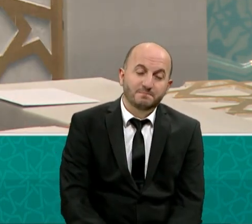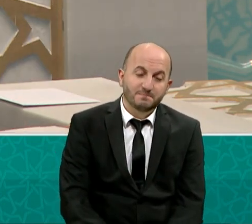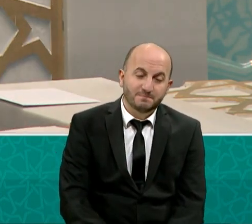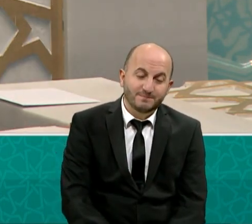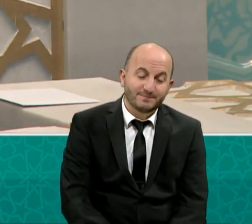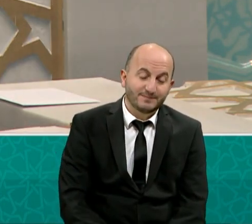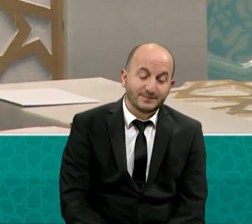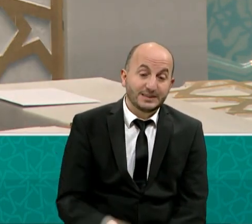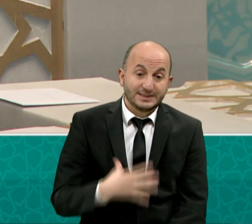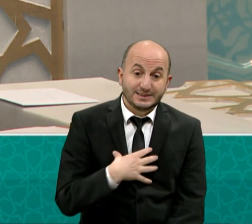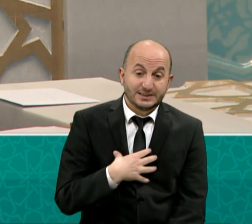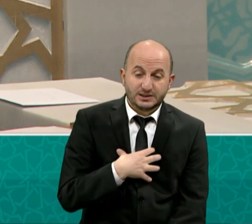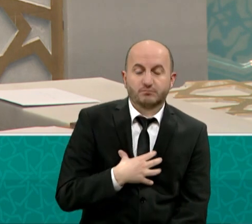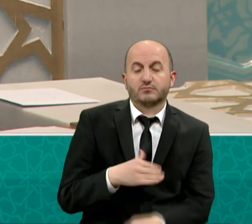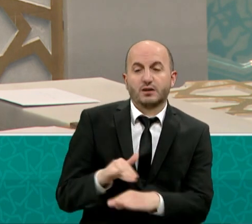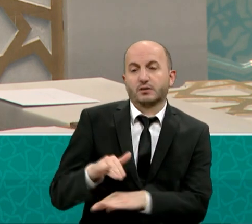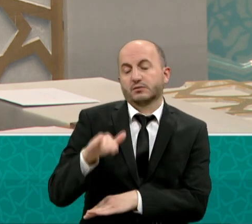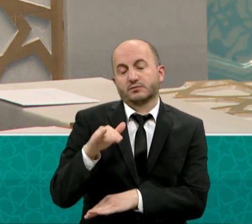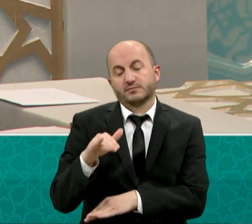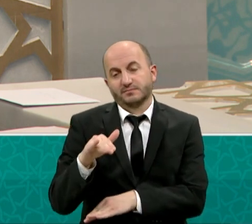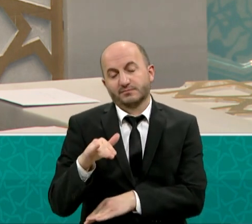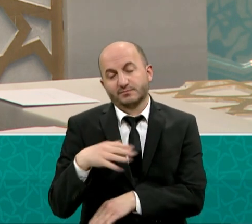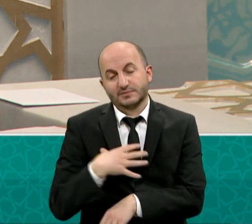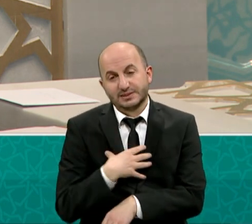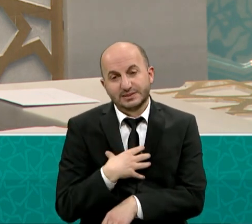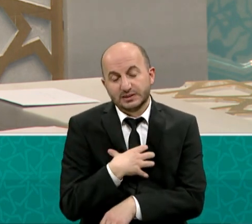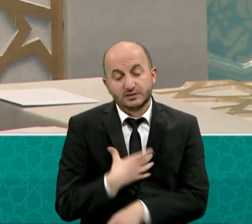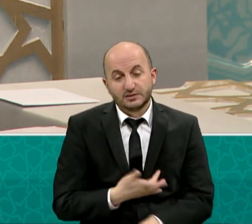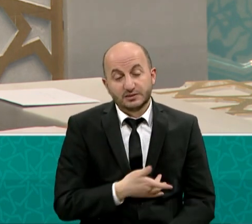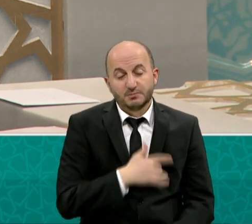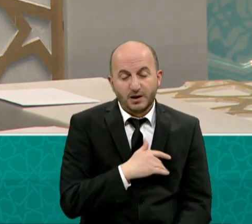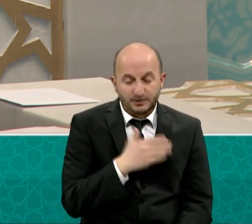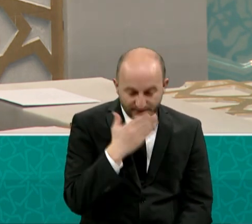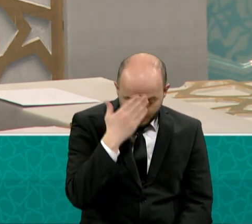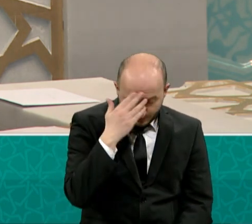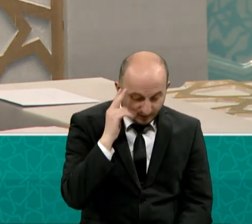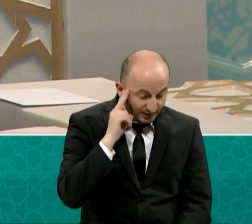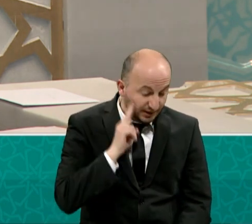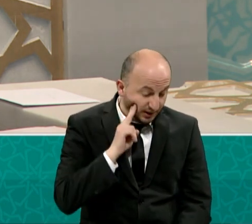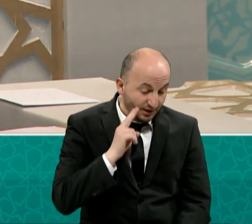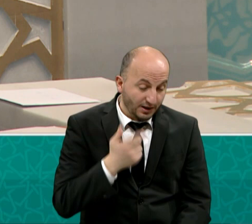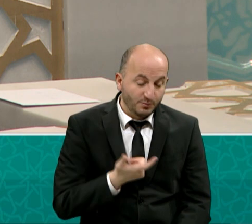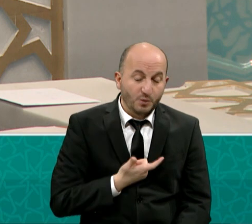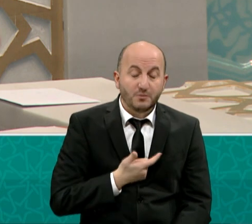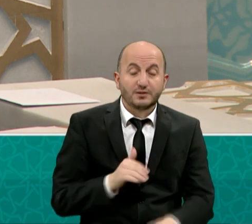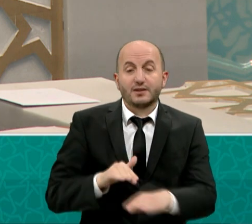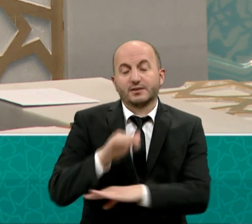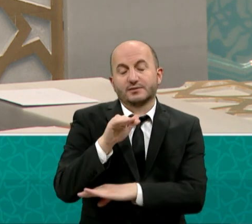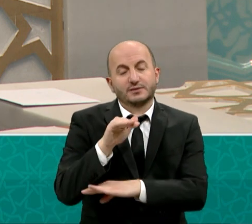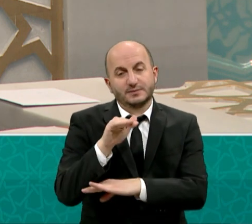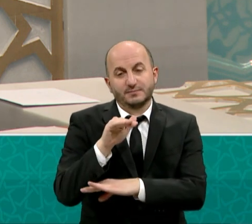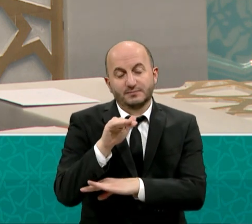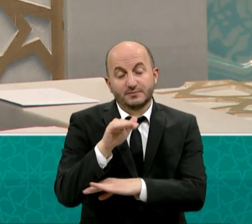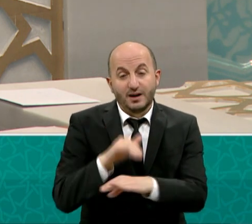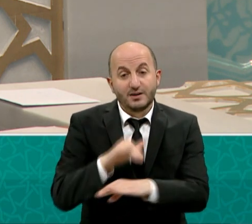gösteriyor ki din hayattır kardeşlerim. Din, iman, ibadet, ahlak, muamelat, din hayattır.